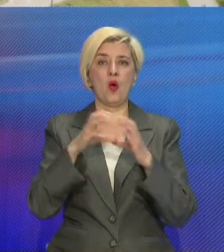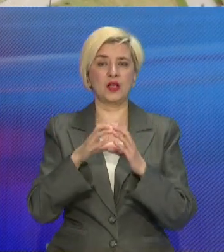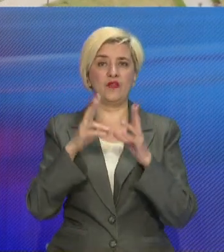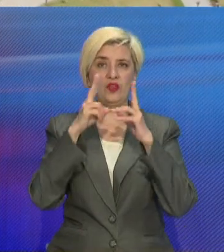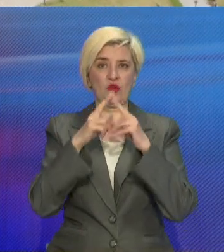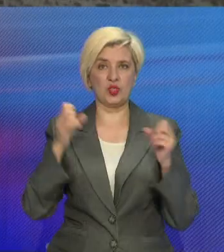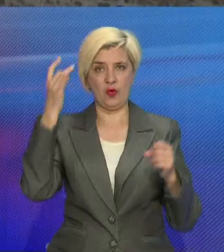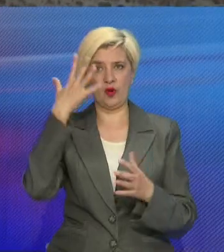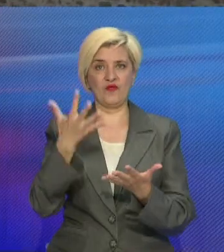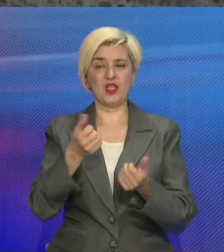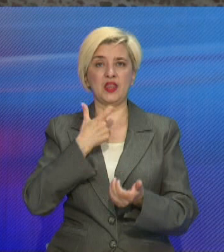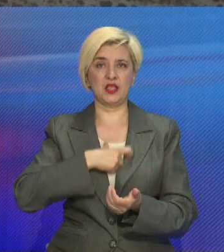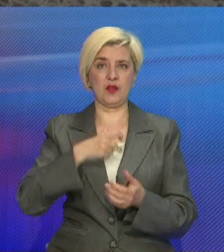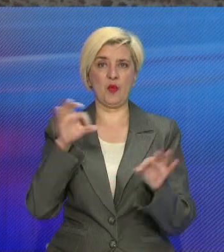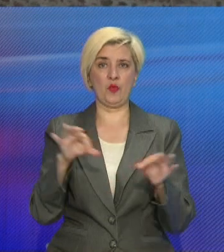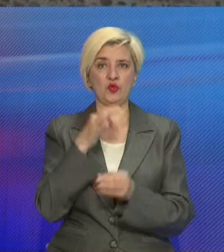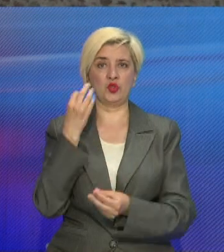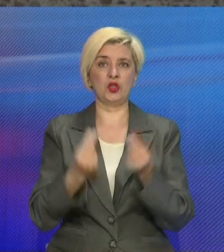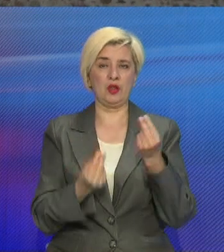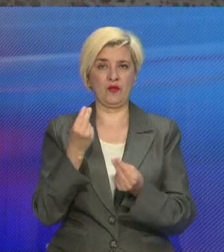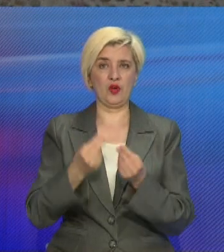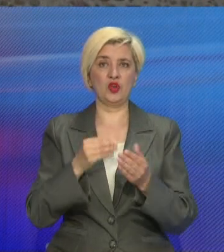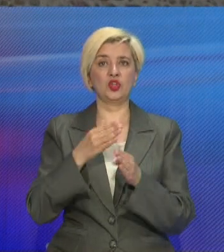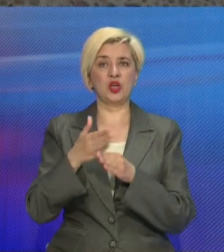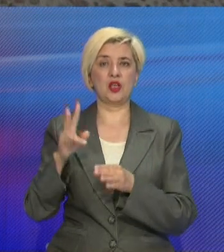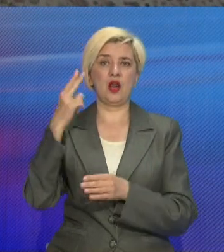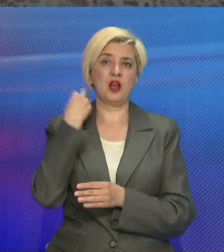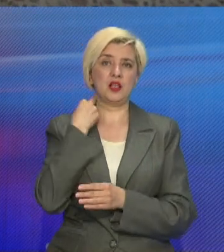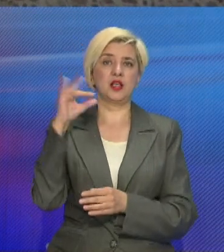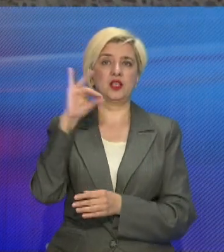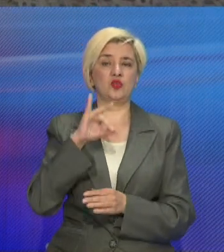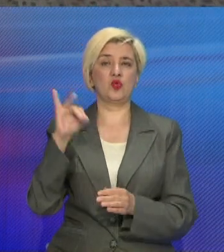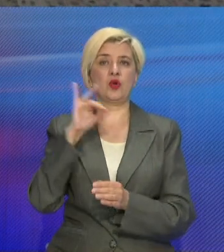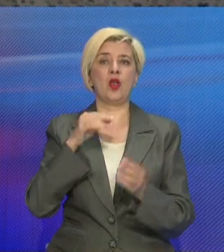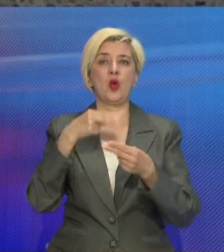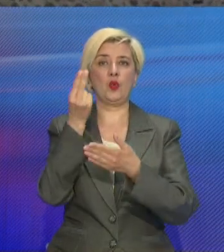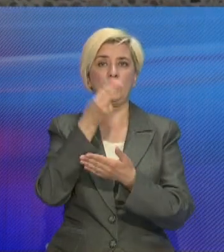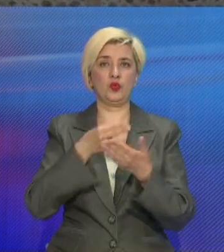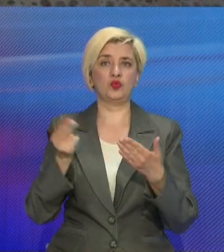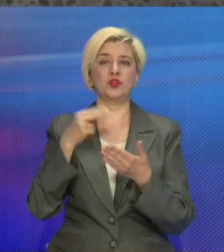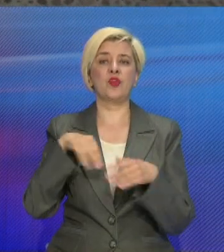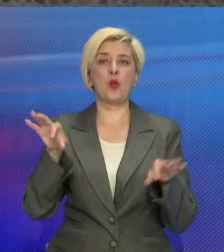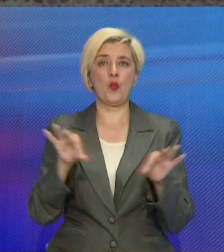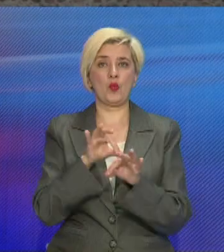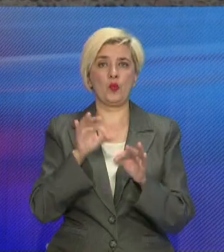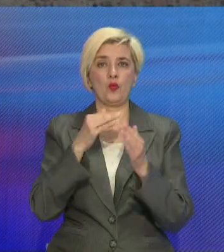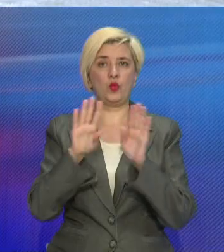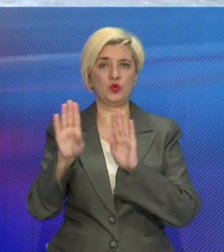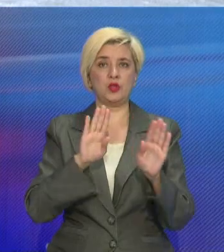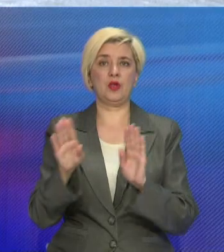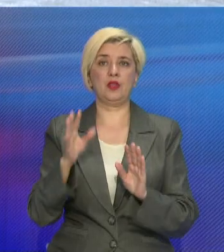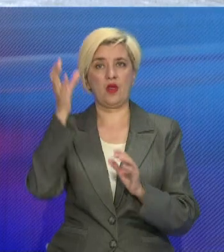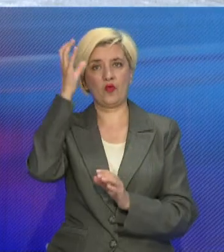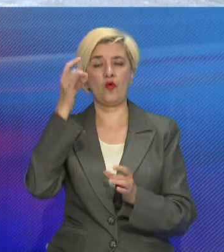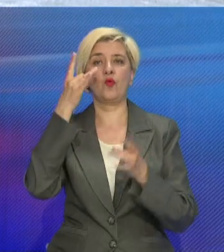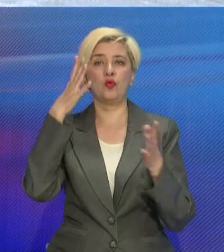сябе музычна-забаўляльную частку, то Лідскі гісторыка-мастацкі музей – навуковую і культурна-пазнавальную. Одним